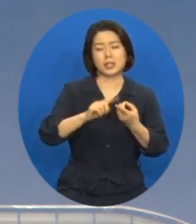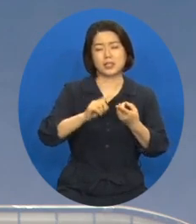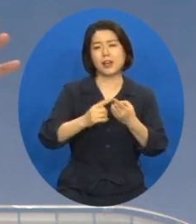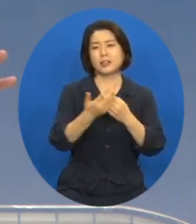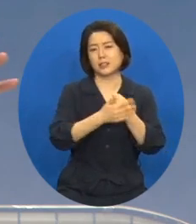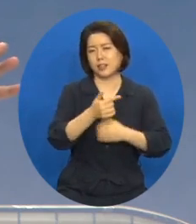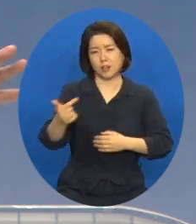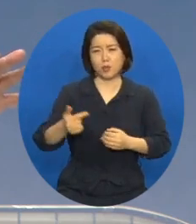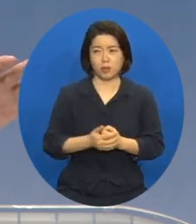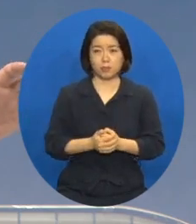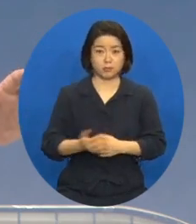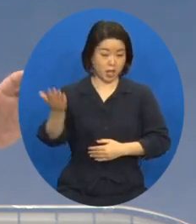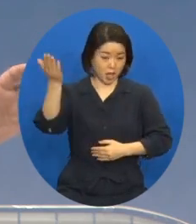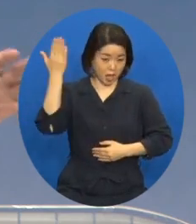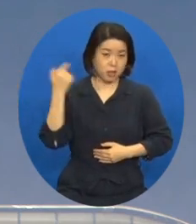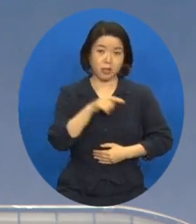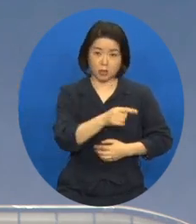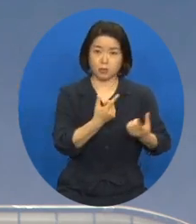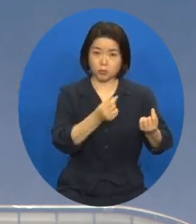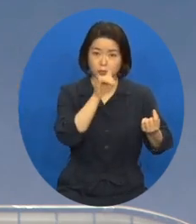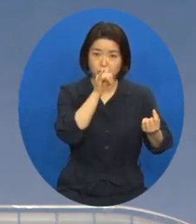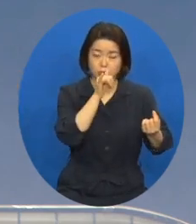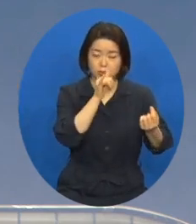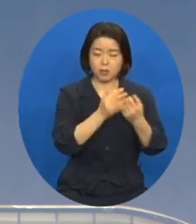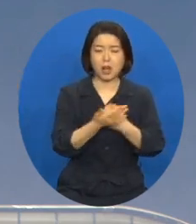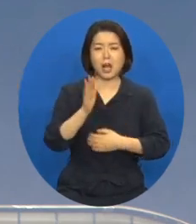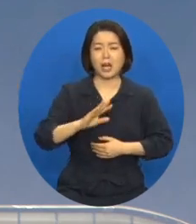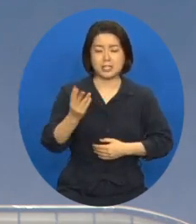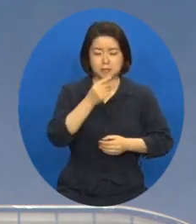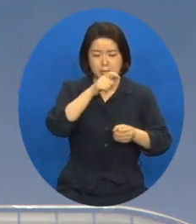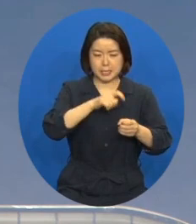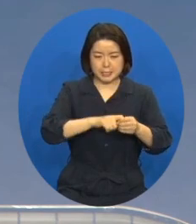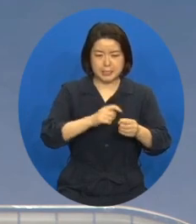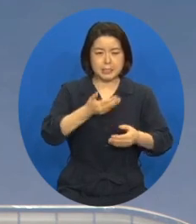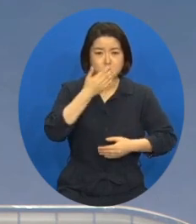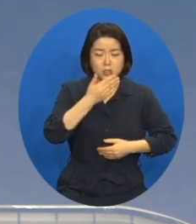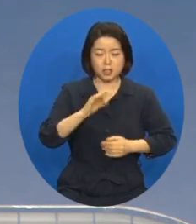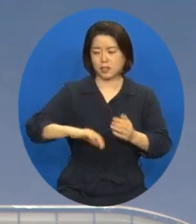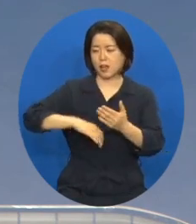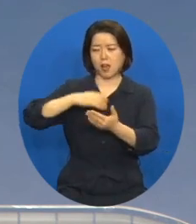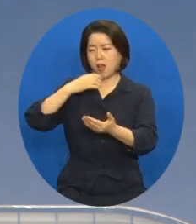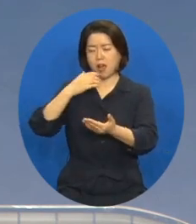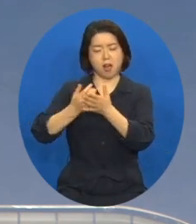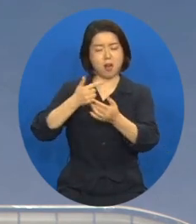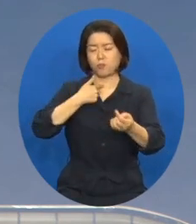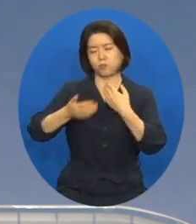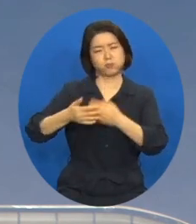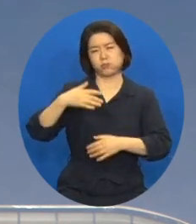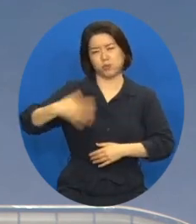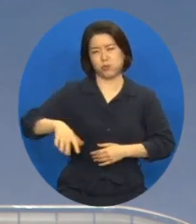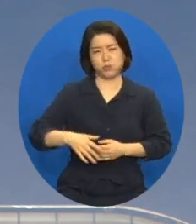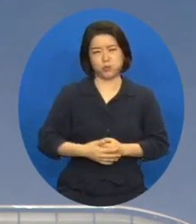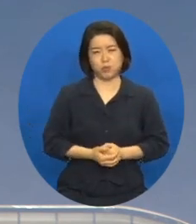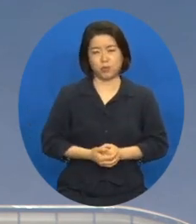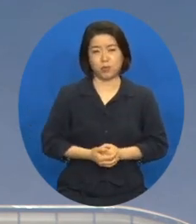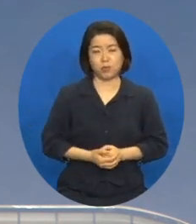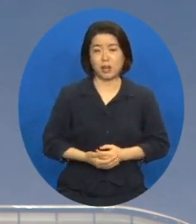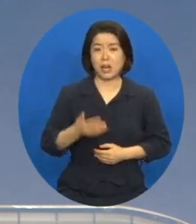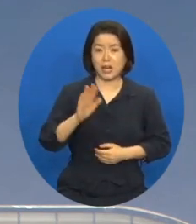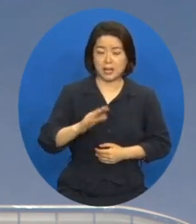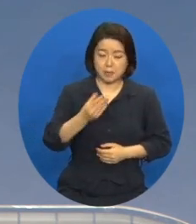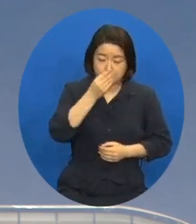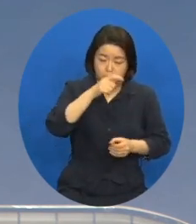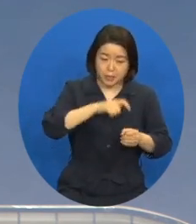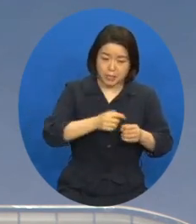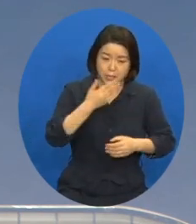그전에도 성찬 받았죠. 그렇지만 성찬이 감동적인 그런 경험은 없었어요. 성찬식